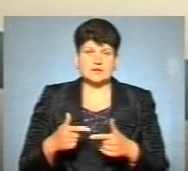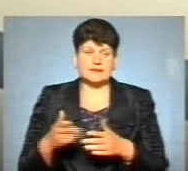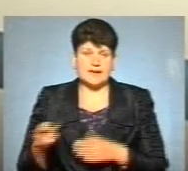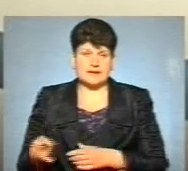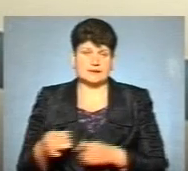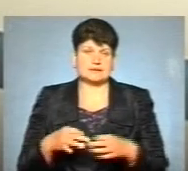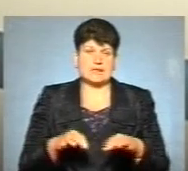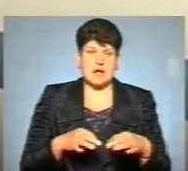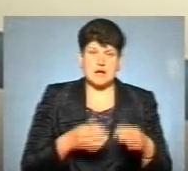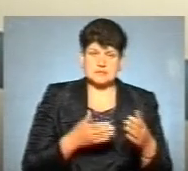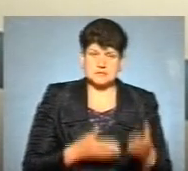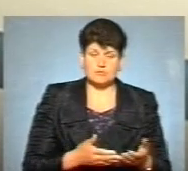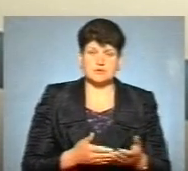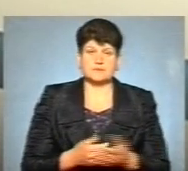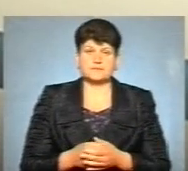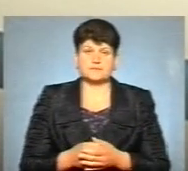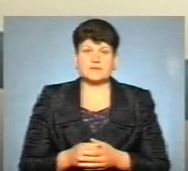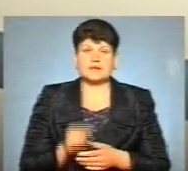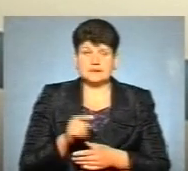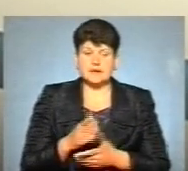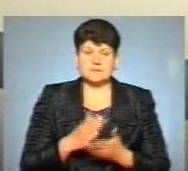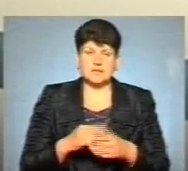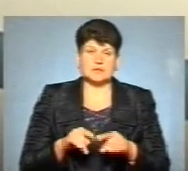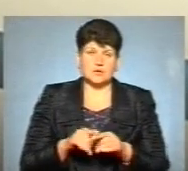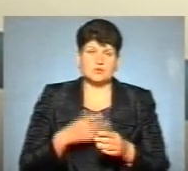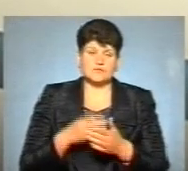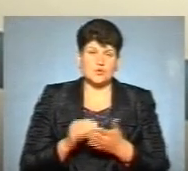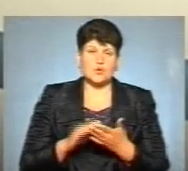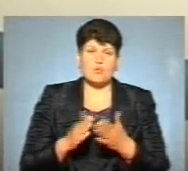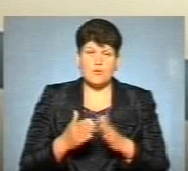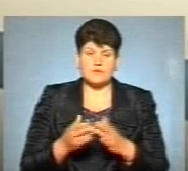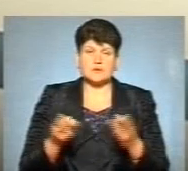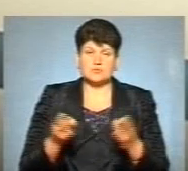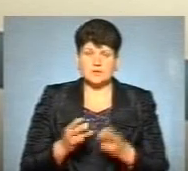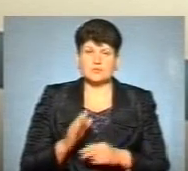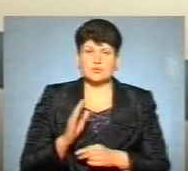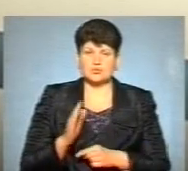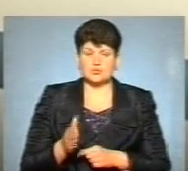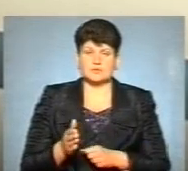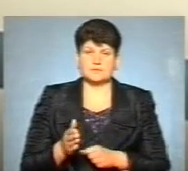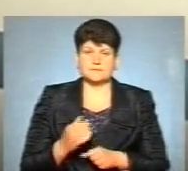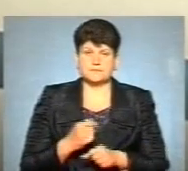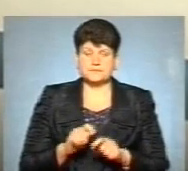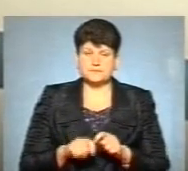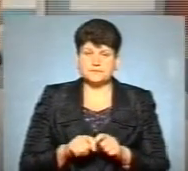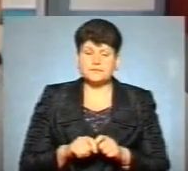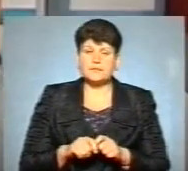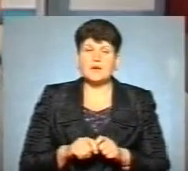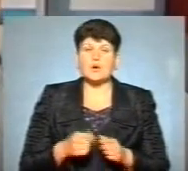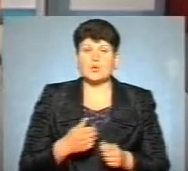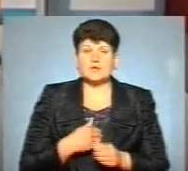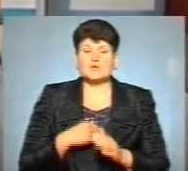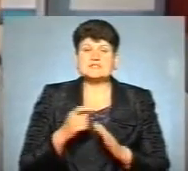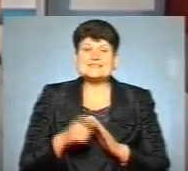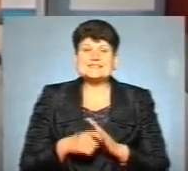транспорт. Тобто там є також свої умови, які потрібно буде. Власне, якраз хотіла вас